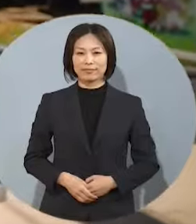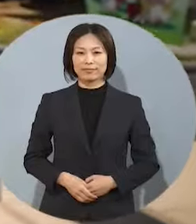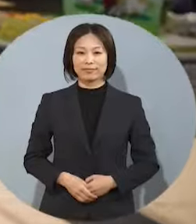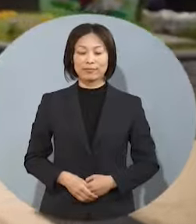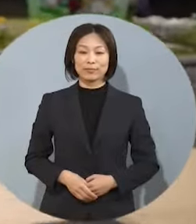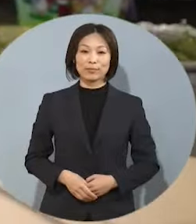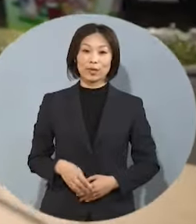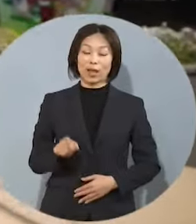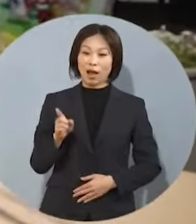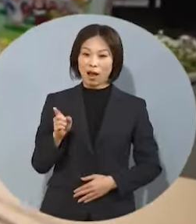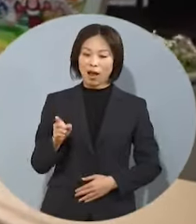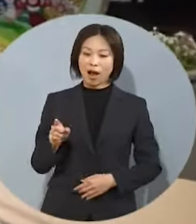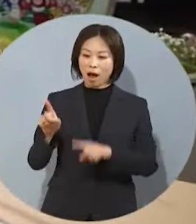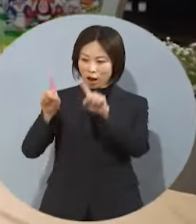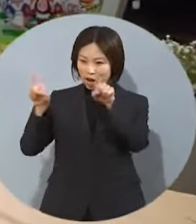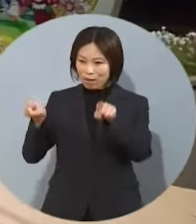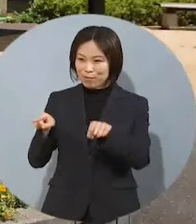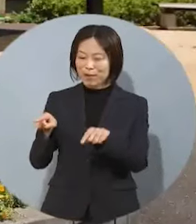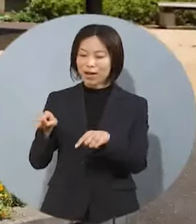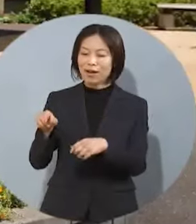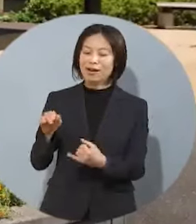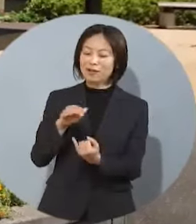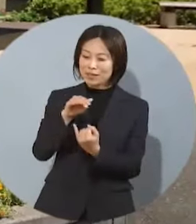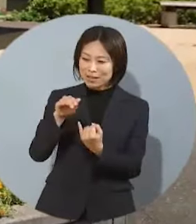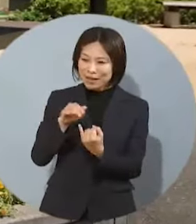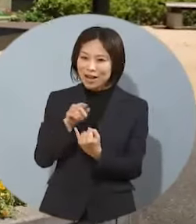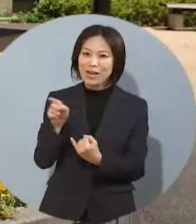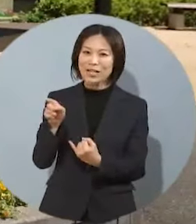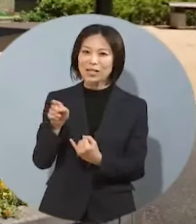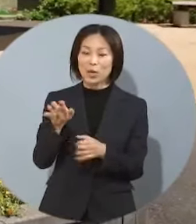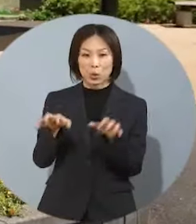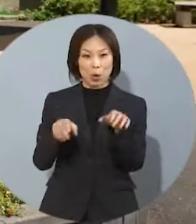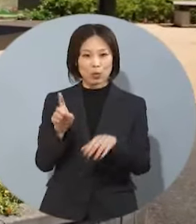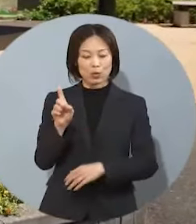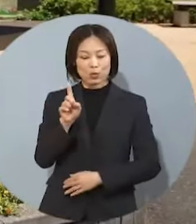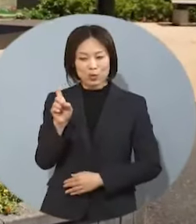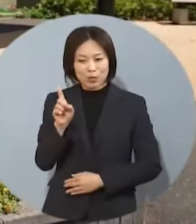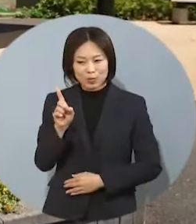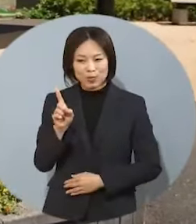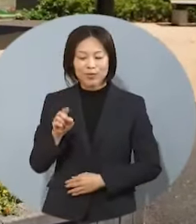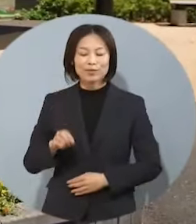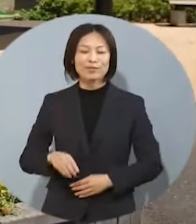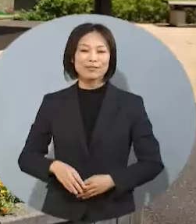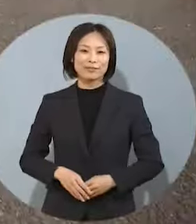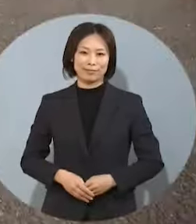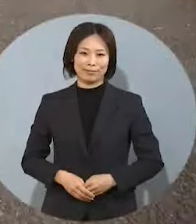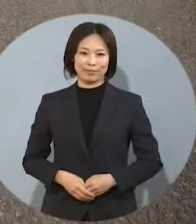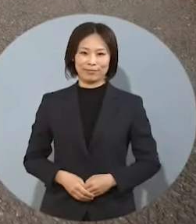あ、看板かわいい。何の動物だろう。